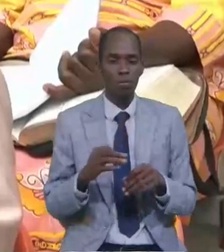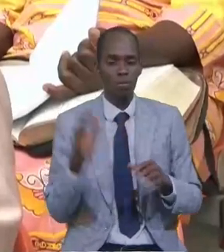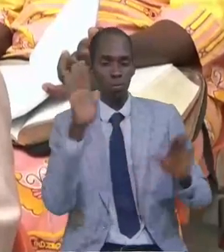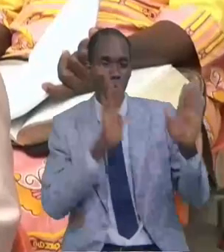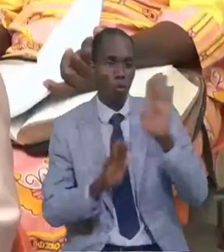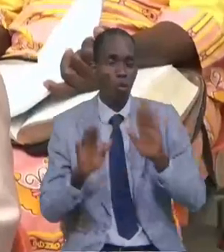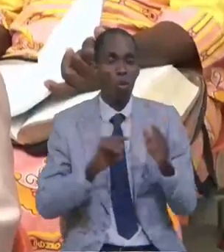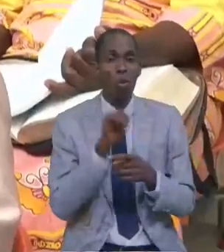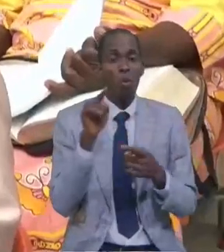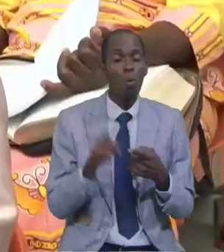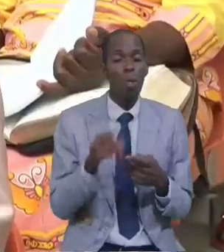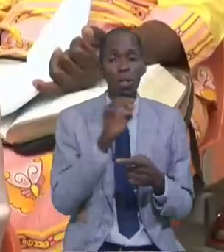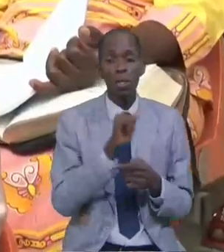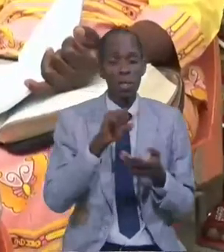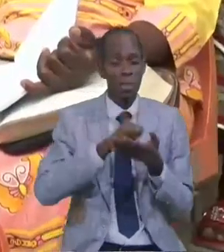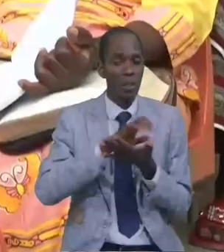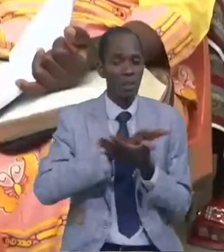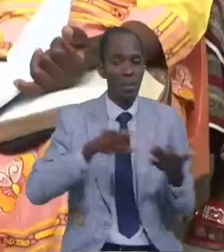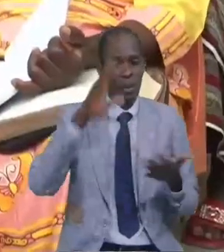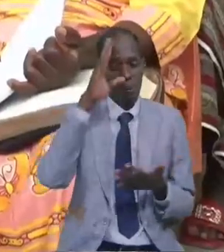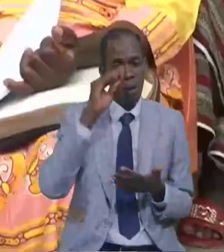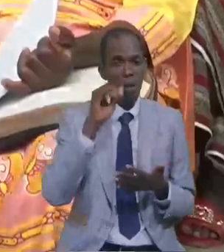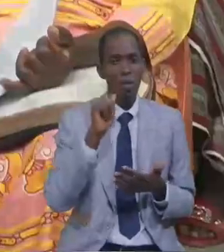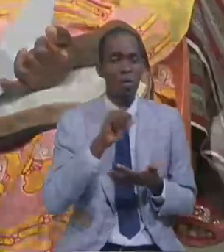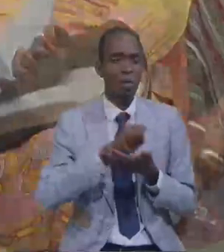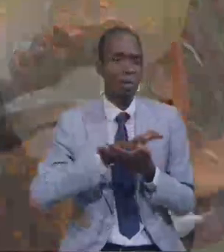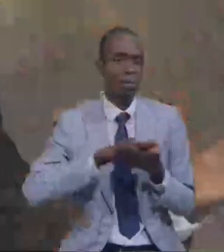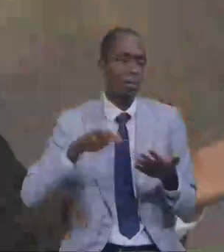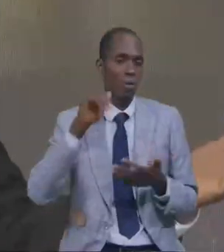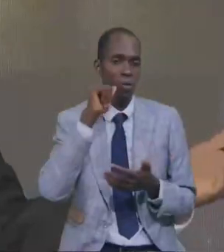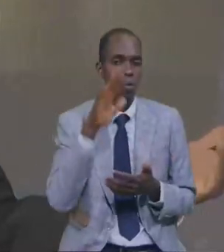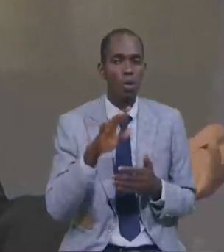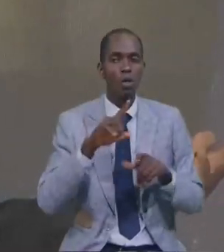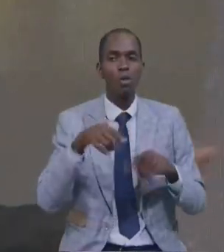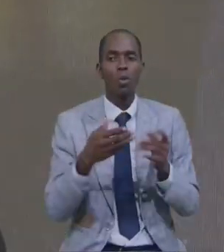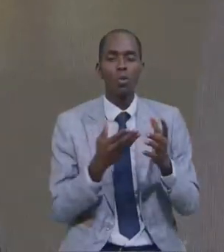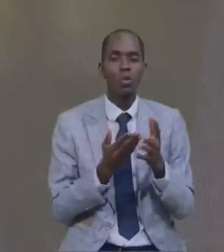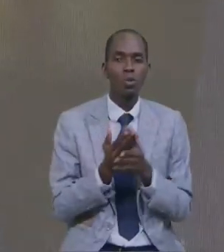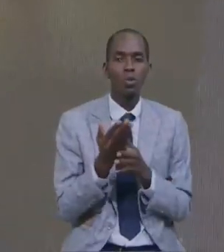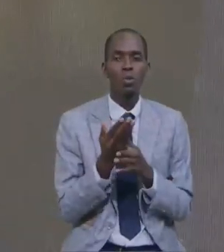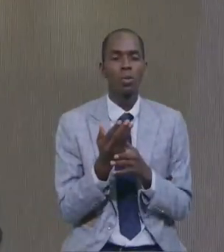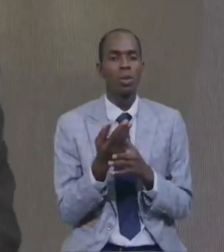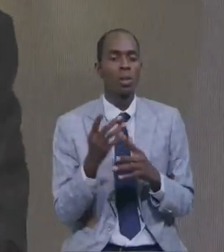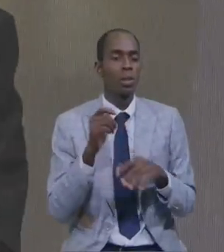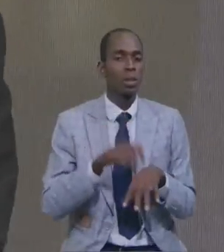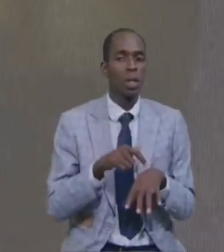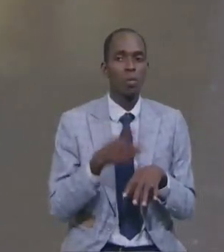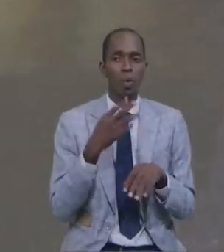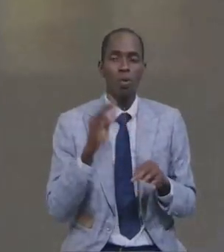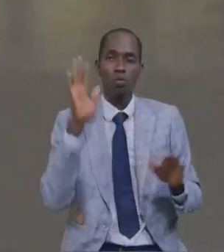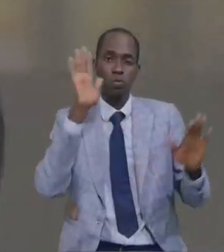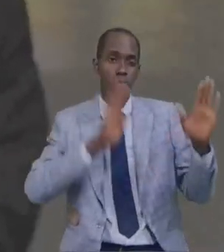par un moment des temps de crise, et soudainement, ces crises sont venues. Vous savez ce qui se